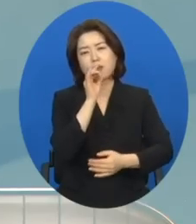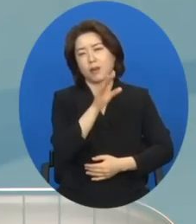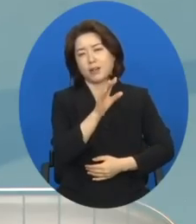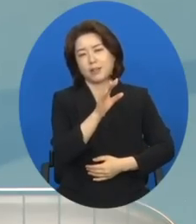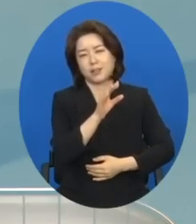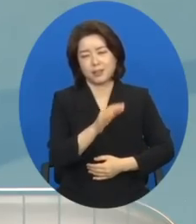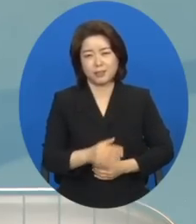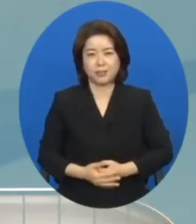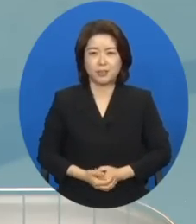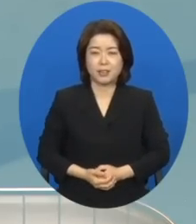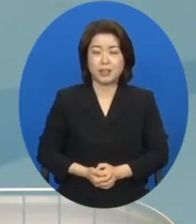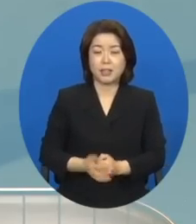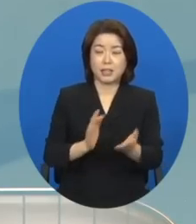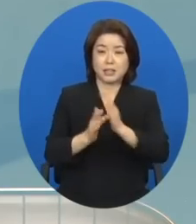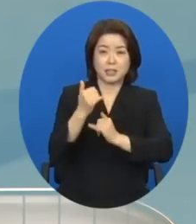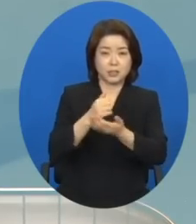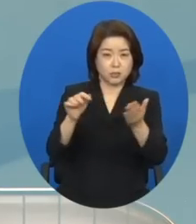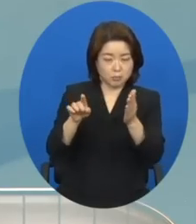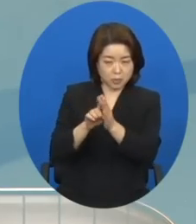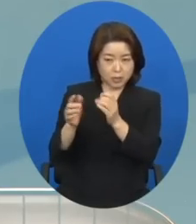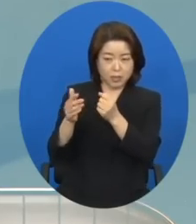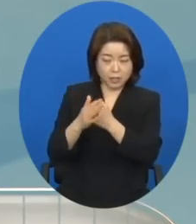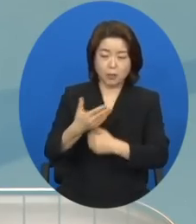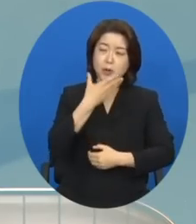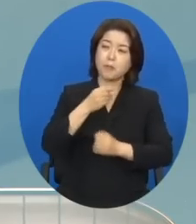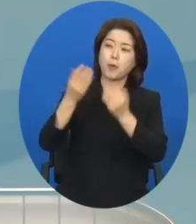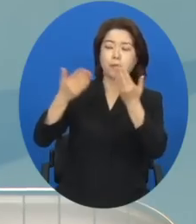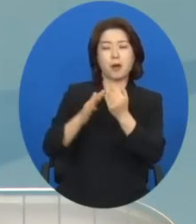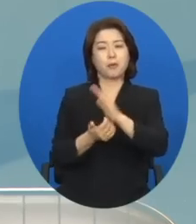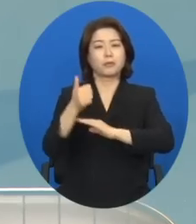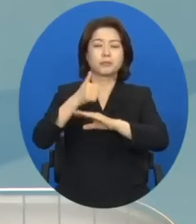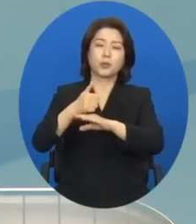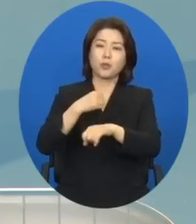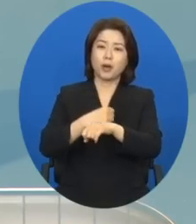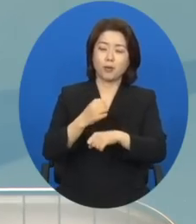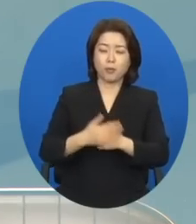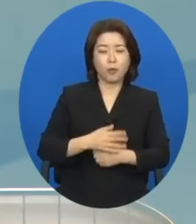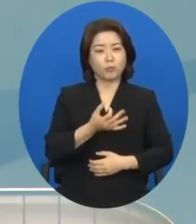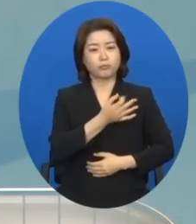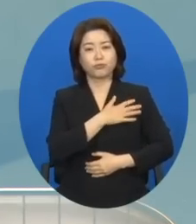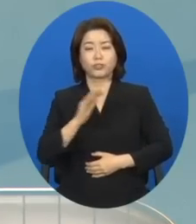없다는 것입니다. 예수님을 믿어서 복받고 성공하고 부자가 되고